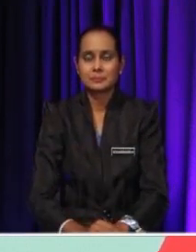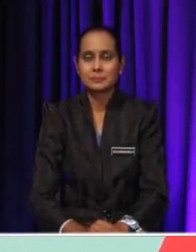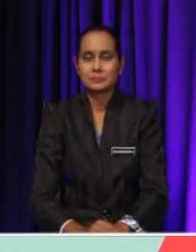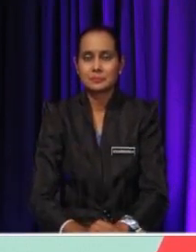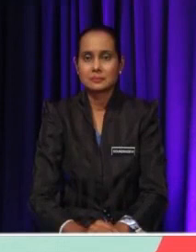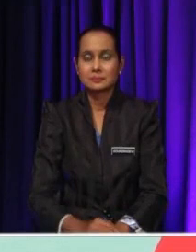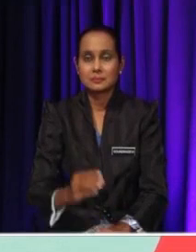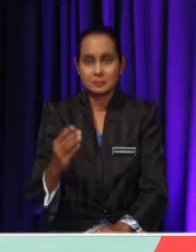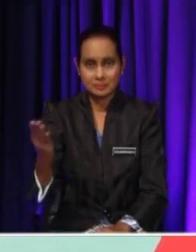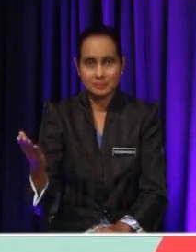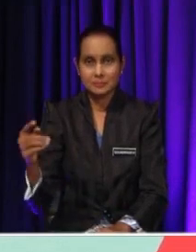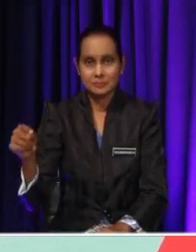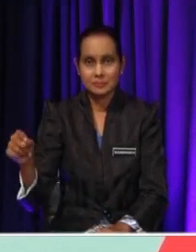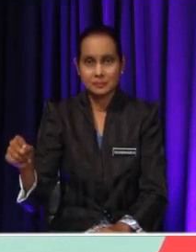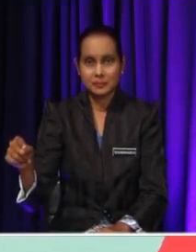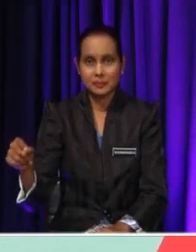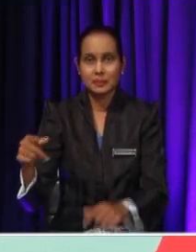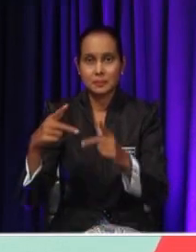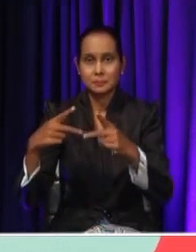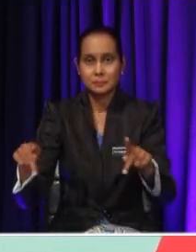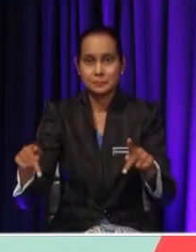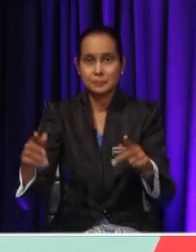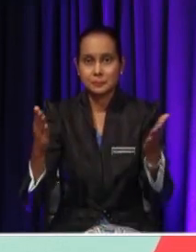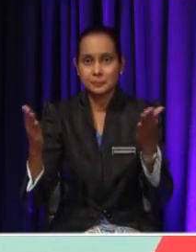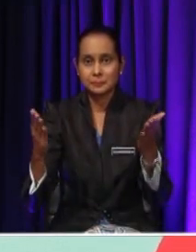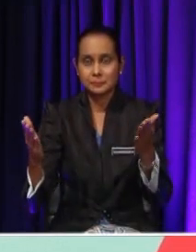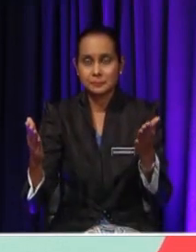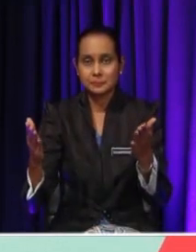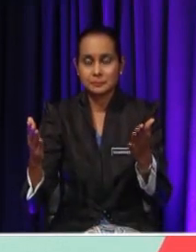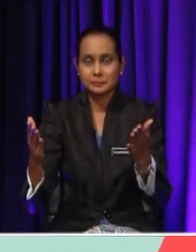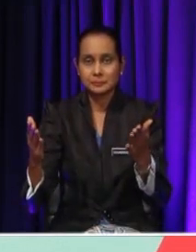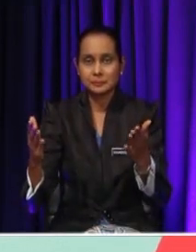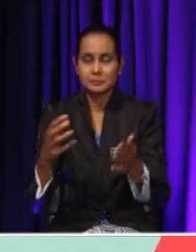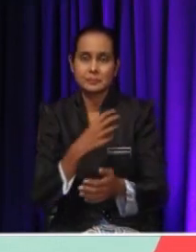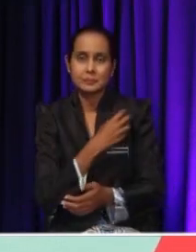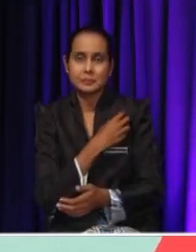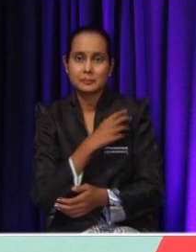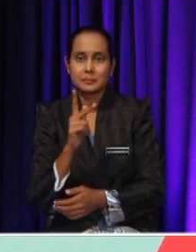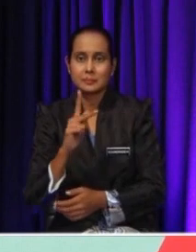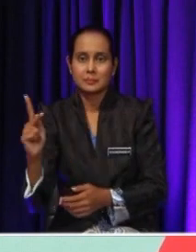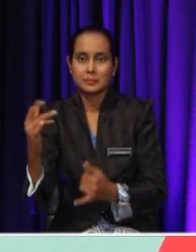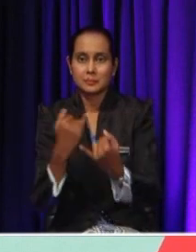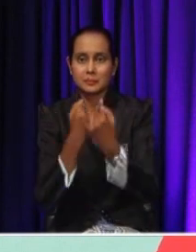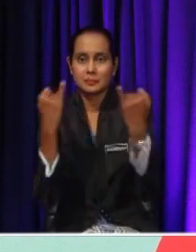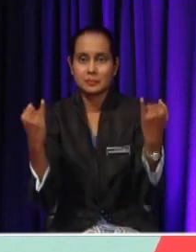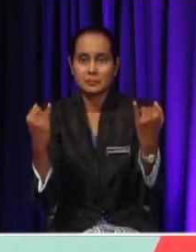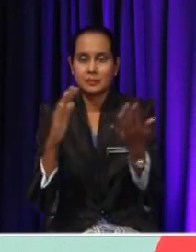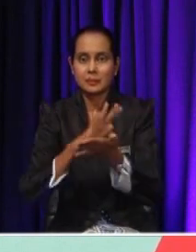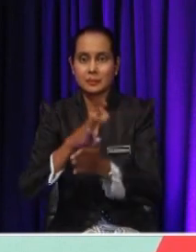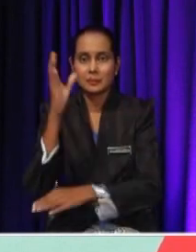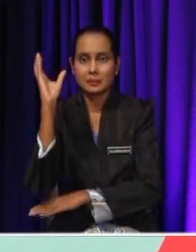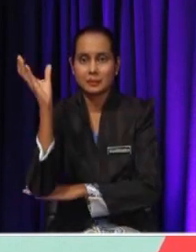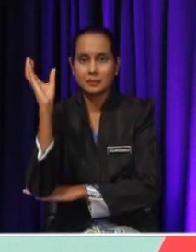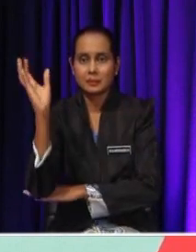Beliau pernah berhimak sebagai pegawai dan penerangan menjadi tenaga pengajar di